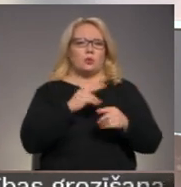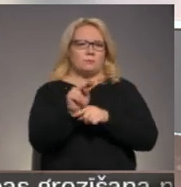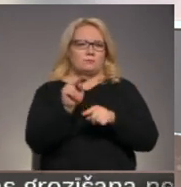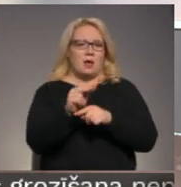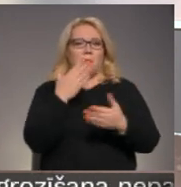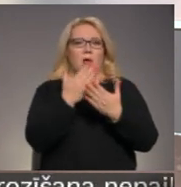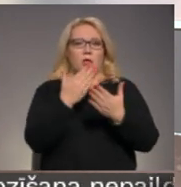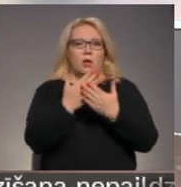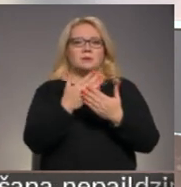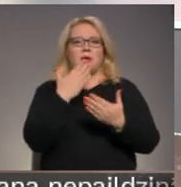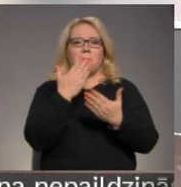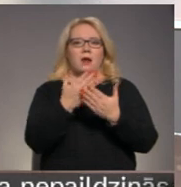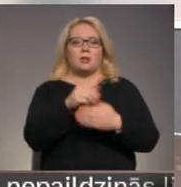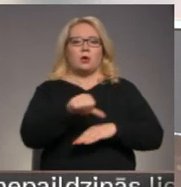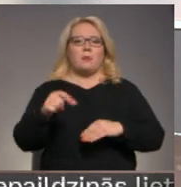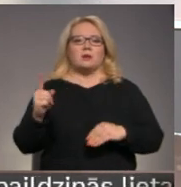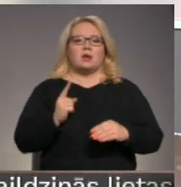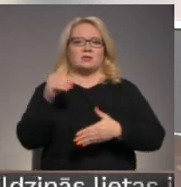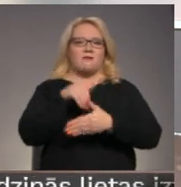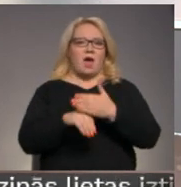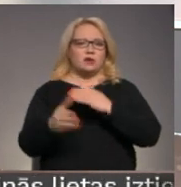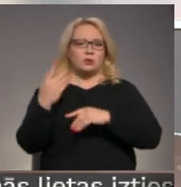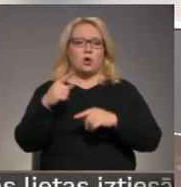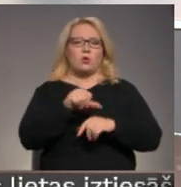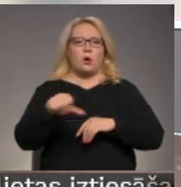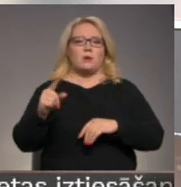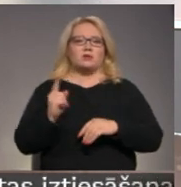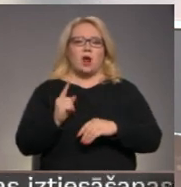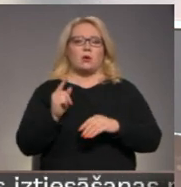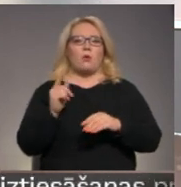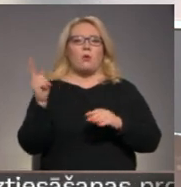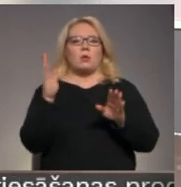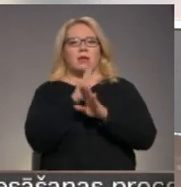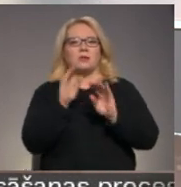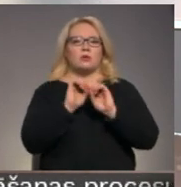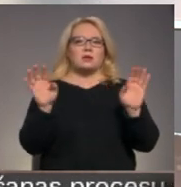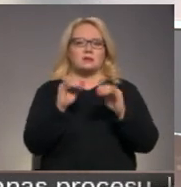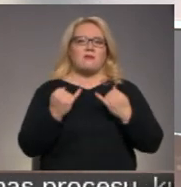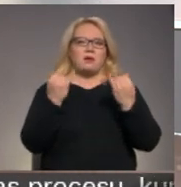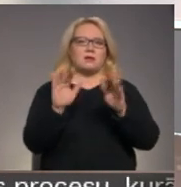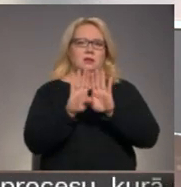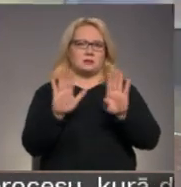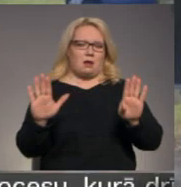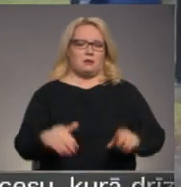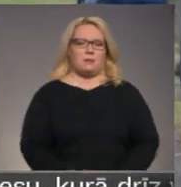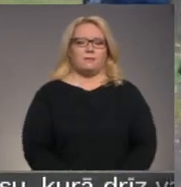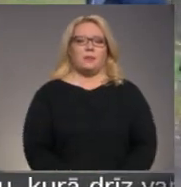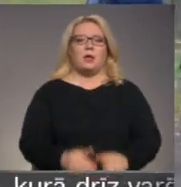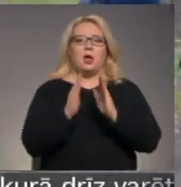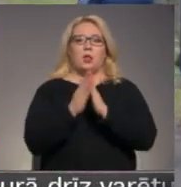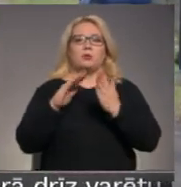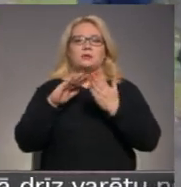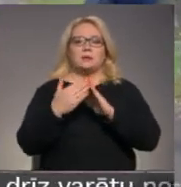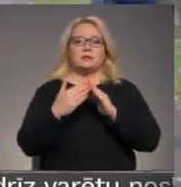atklāta arī robežsardzes vēsturē un robežsargu liktenstāstiem veltīta izstāde un par to vairāk Ausmas Prukte. Ludzas